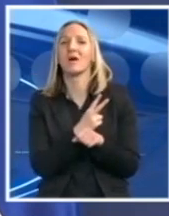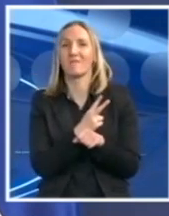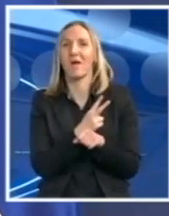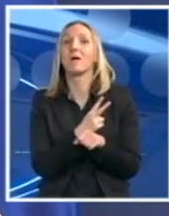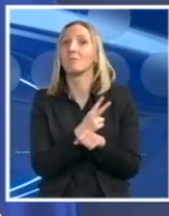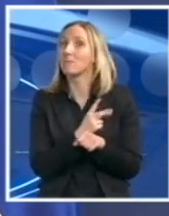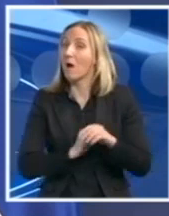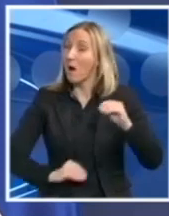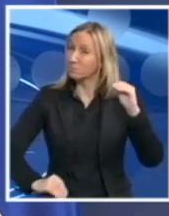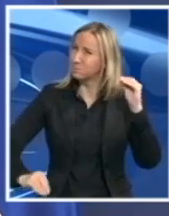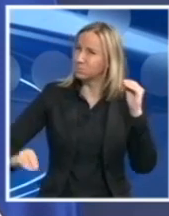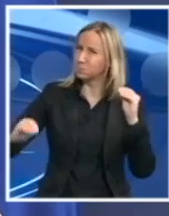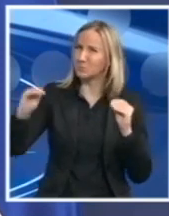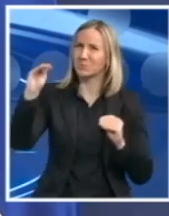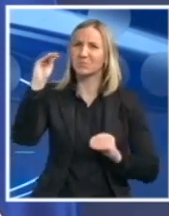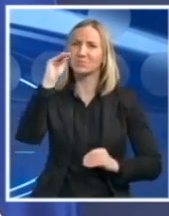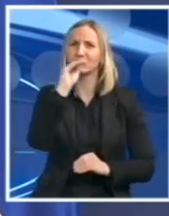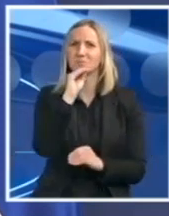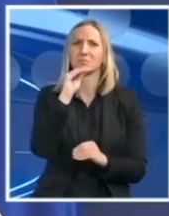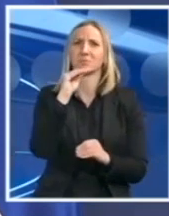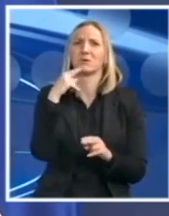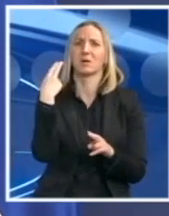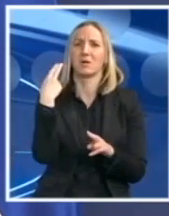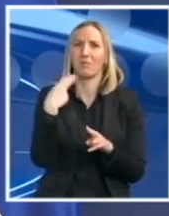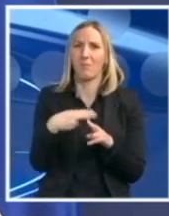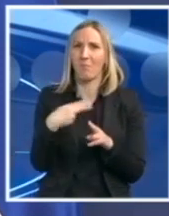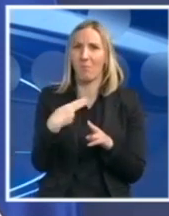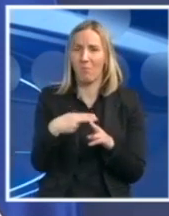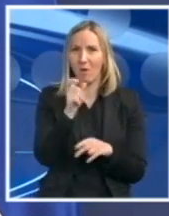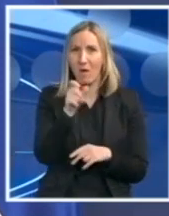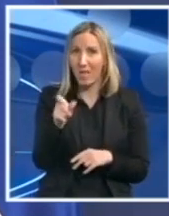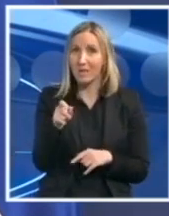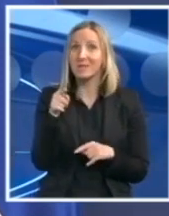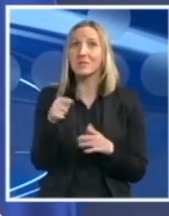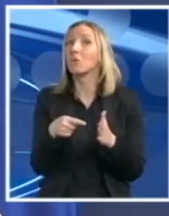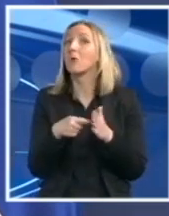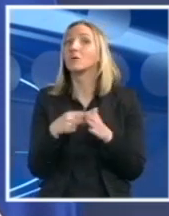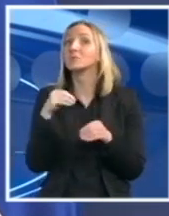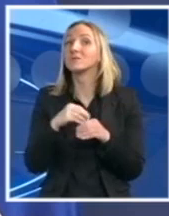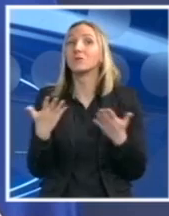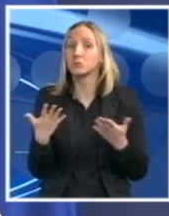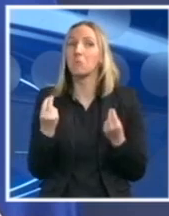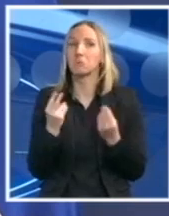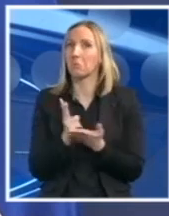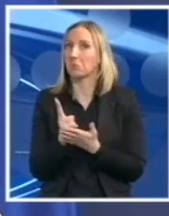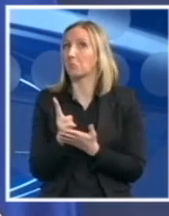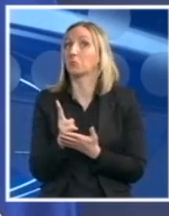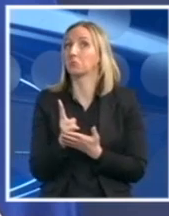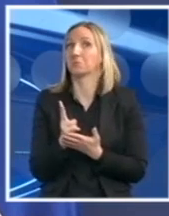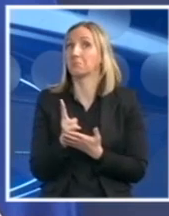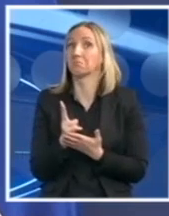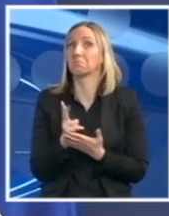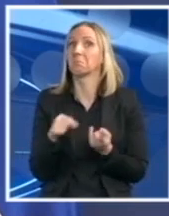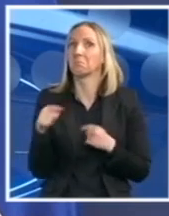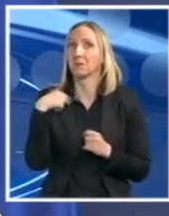bio vrtoglavi porast broja obolelih, to nam je pokazatelj da smo na dobrom putu, da